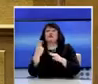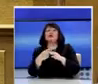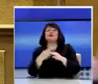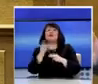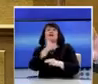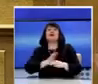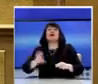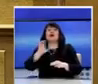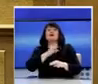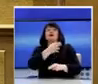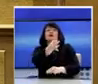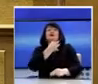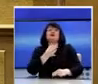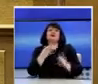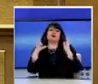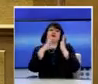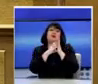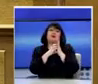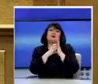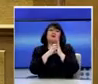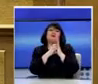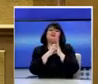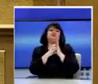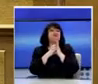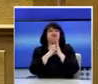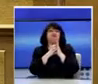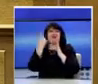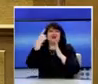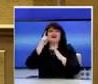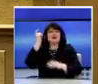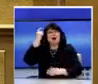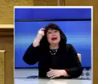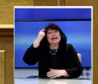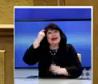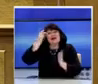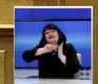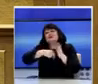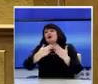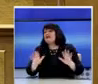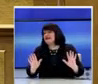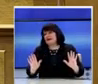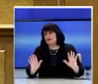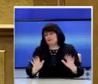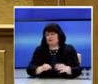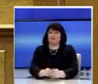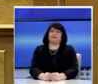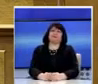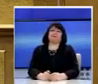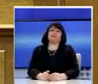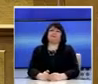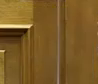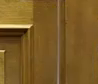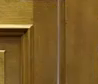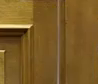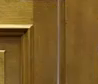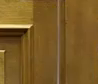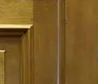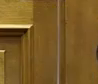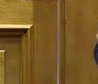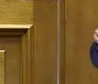ευρωπαϊκό επίπεδο, εσείς απλά γράψατε ένα άρθρο, δεν ξέρω αν συνειδητοποίησατε και τι υπογράφετε. Θέλω να σας